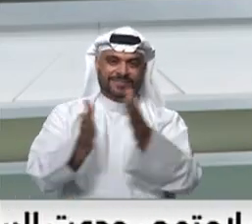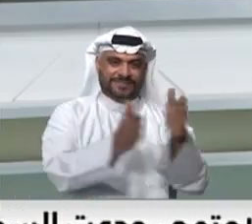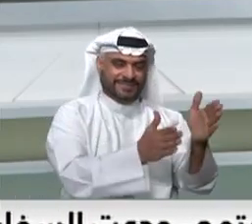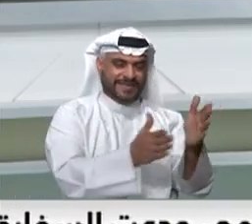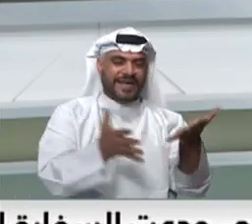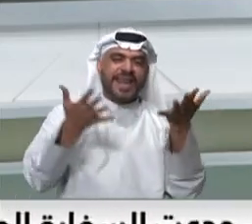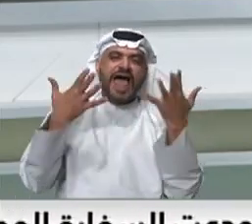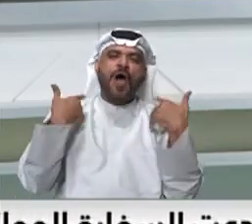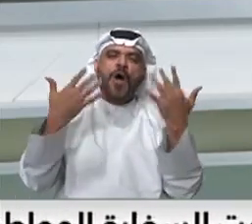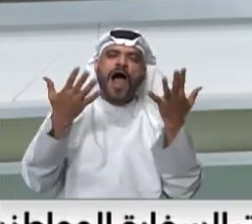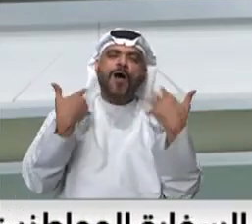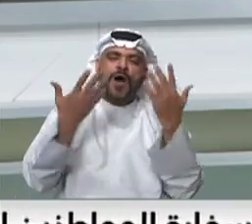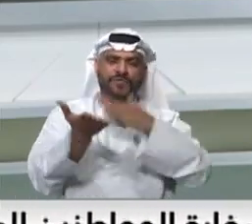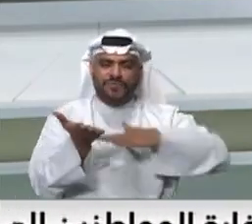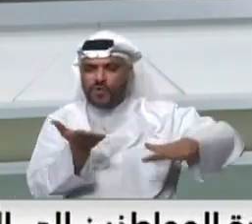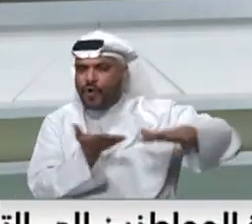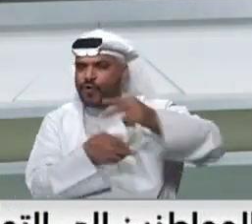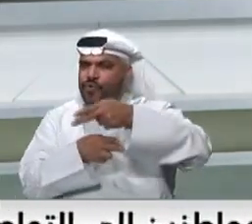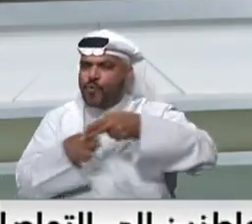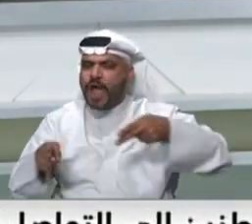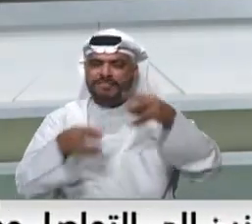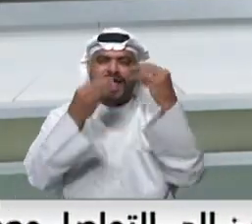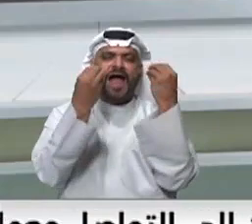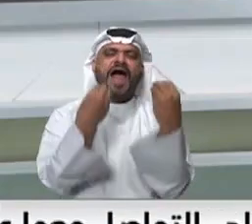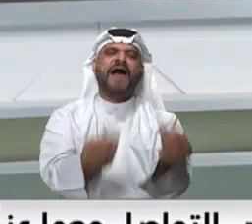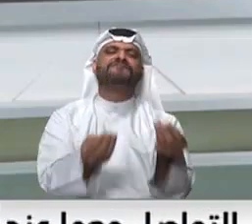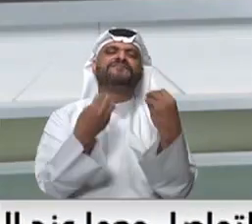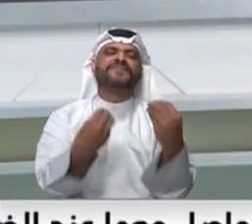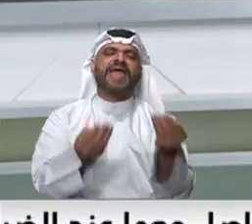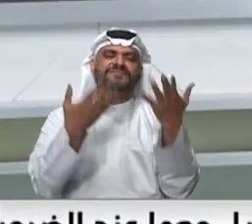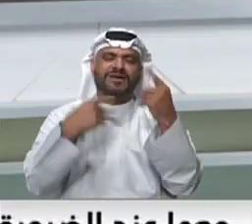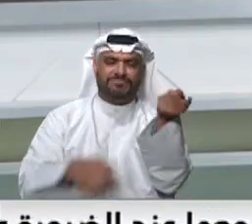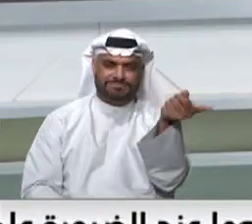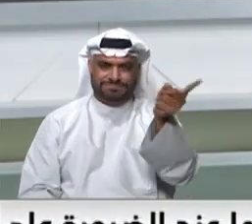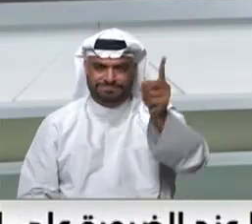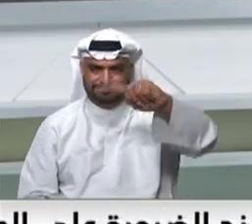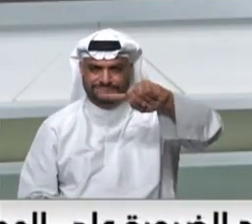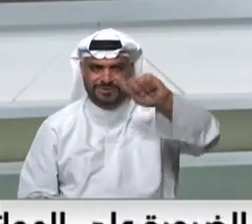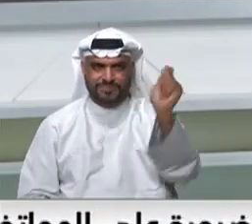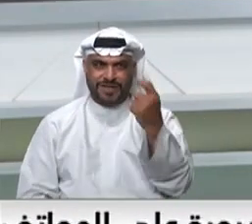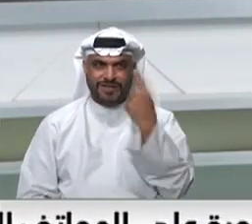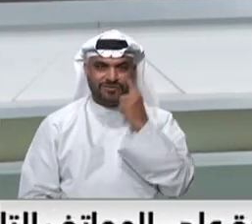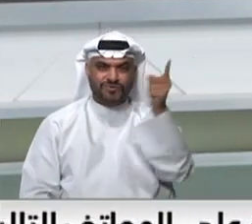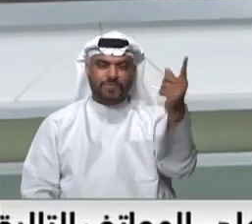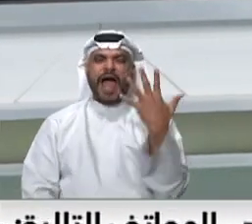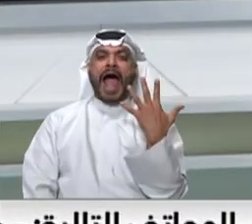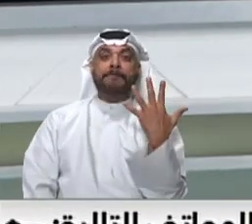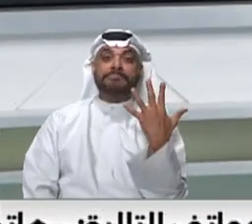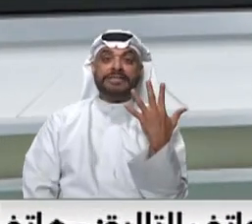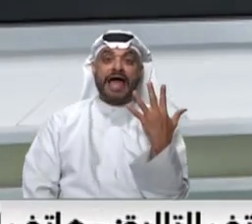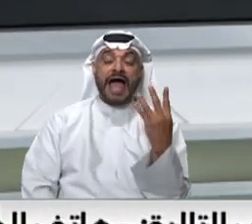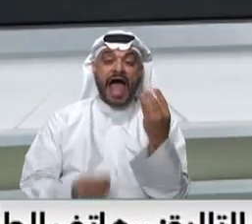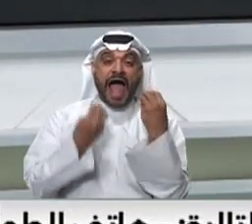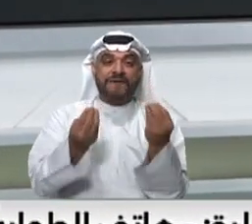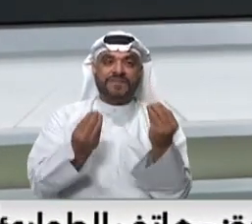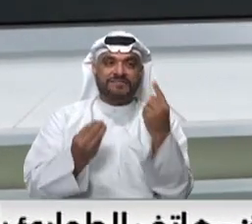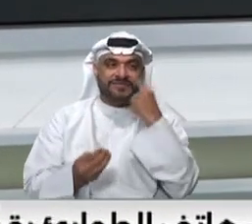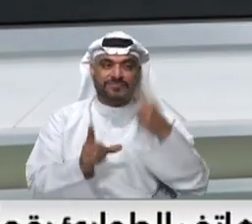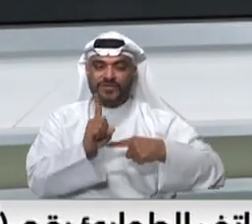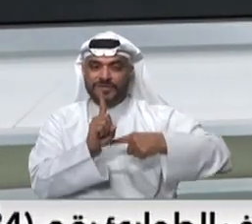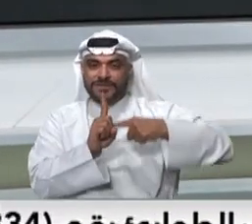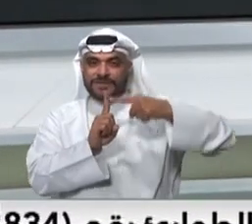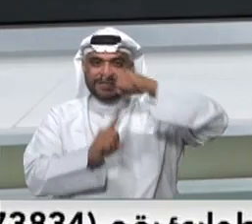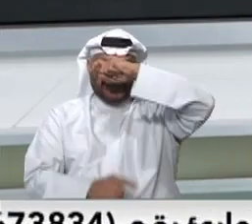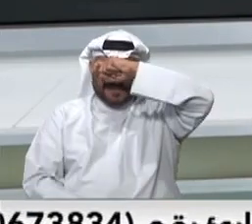بشكل عام في مختلف المناطق رياح متقلبة الاتجاه خفيفة السرعة، متوقع أن تتحول إلى جنوبية شرقية في الساعات القادمة.